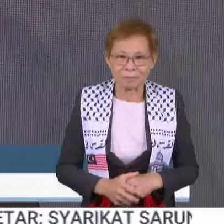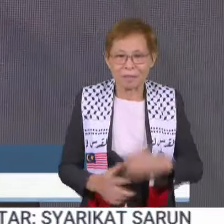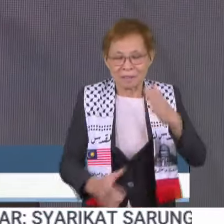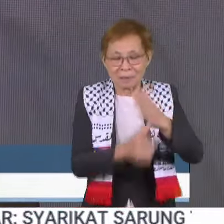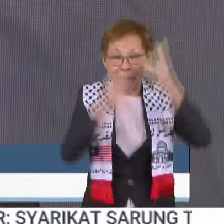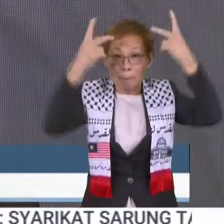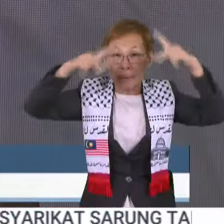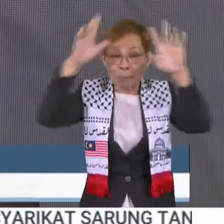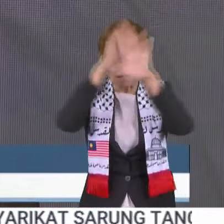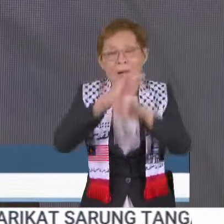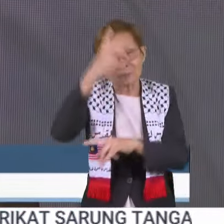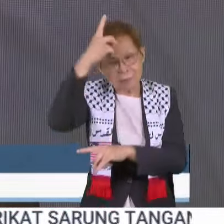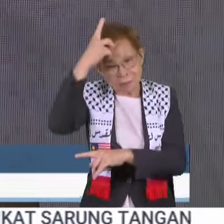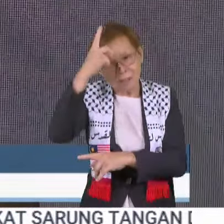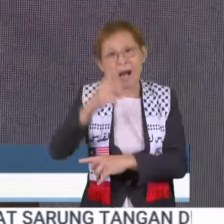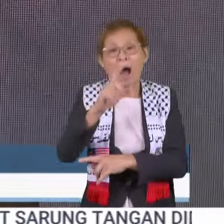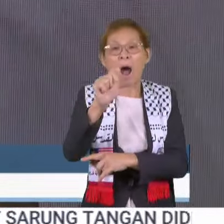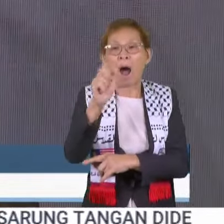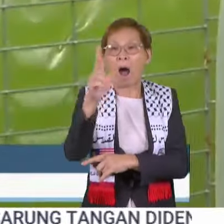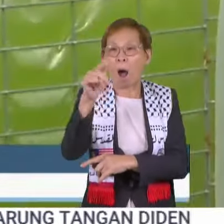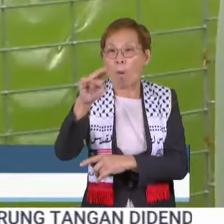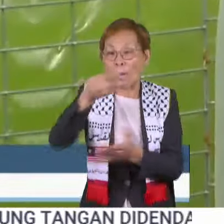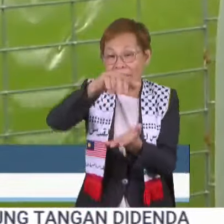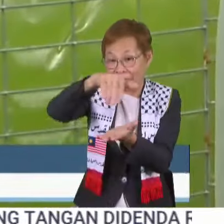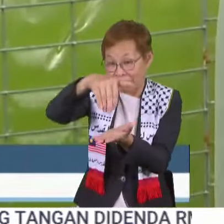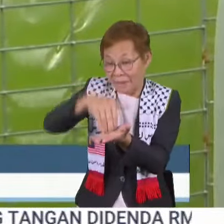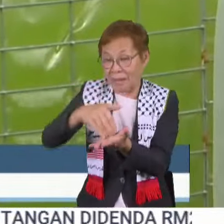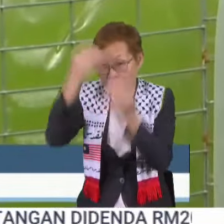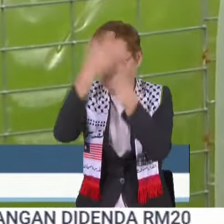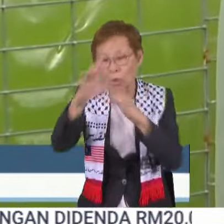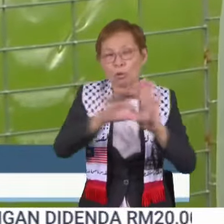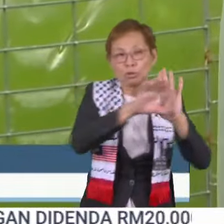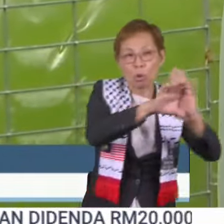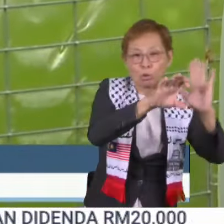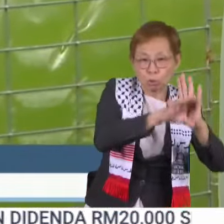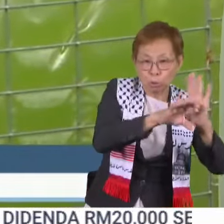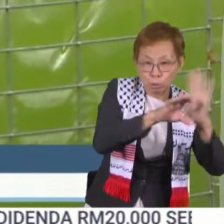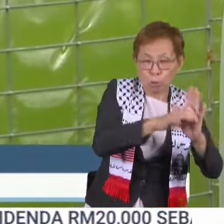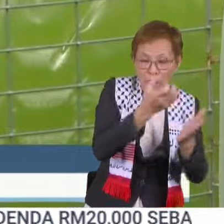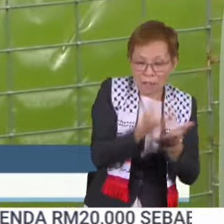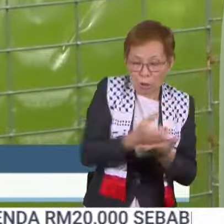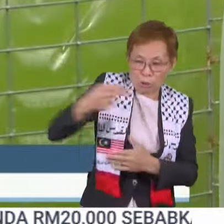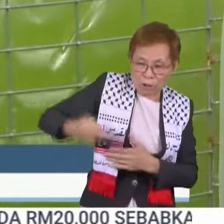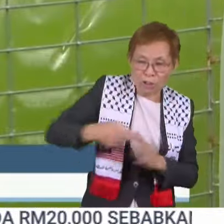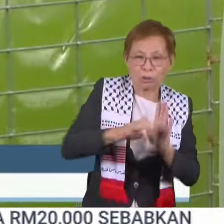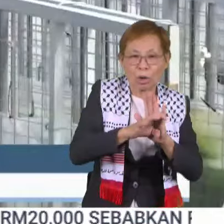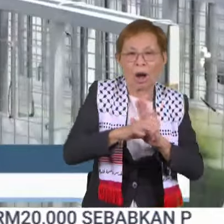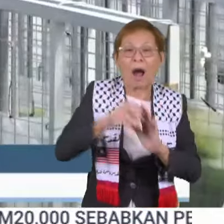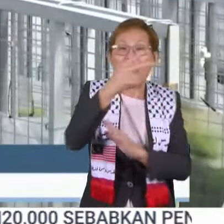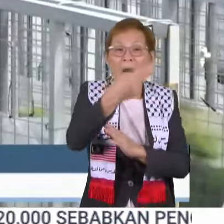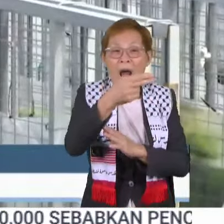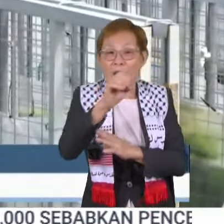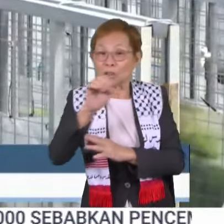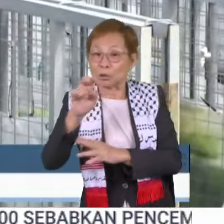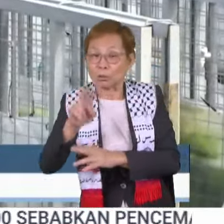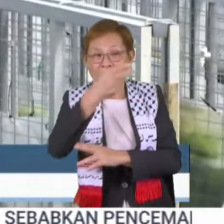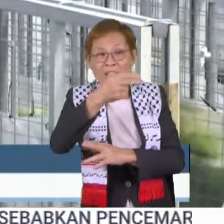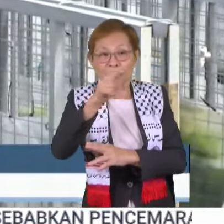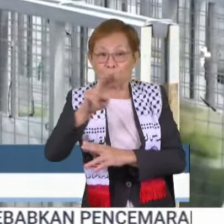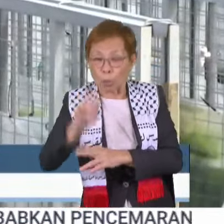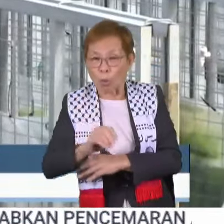timbalan Premier Sarawak Datuk Ahar Awang Tengah Ali Hassan memberitahu seperti contoh di dalam menurakai ekonomi hijau seperti hidrogen ianya perlu